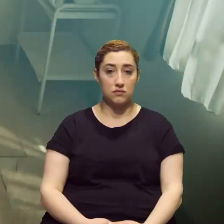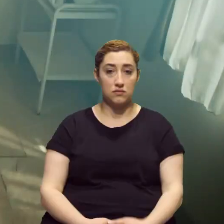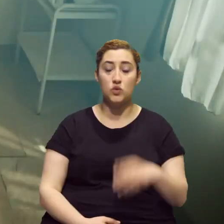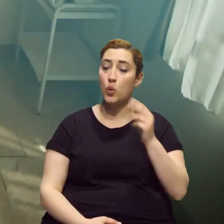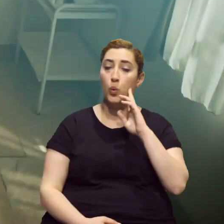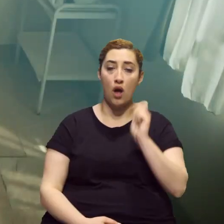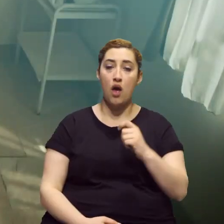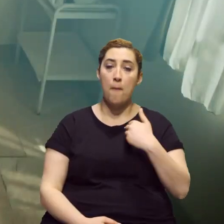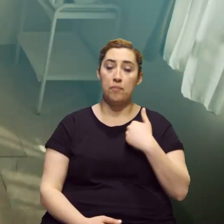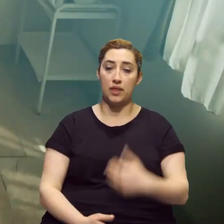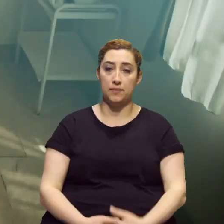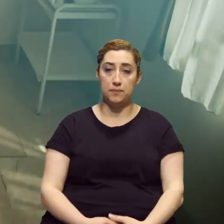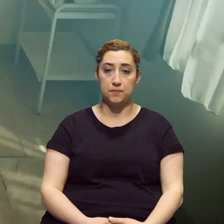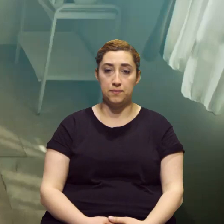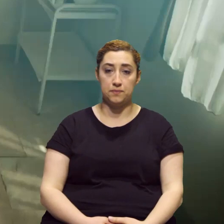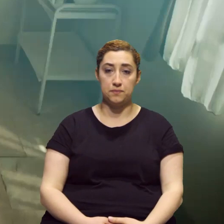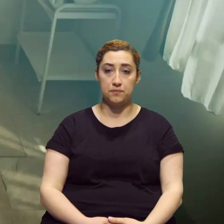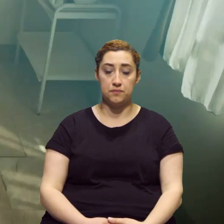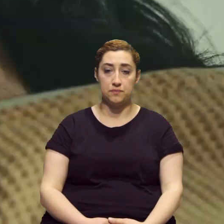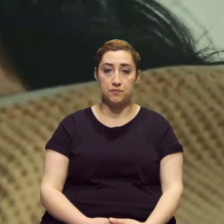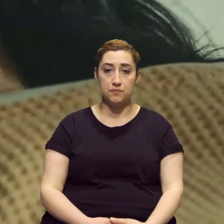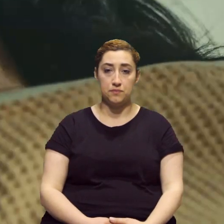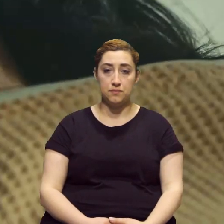Çok günah işledim. Koluna serum bağlı.